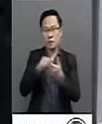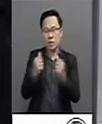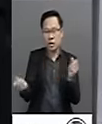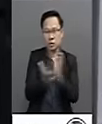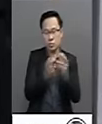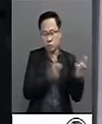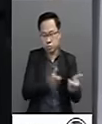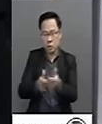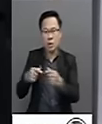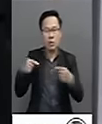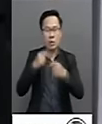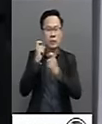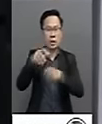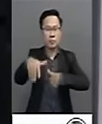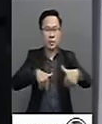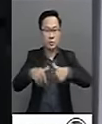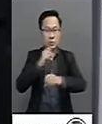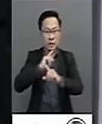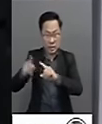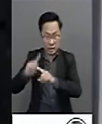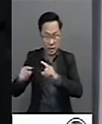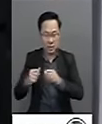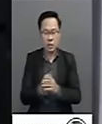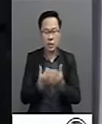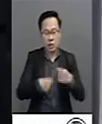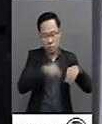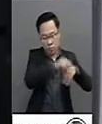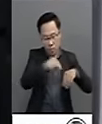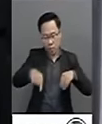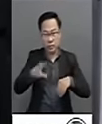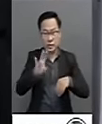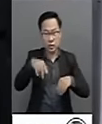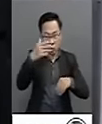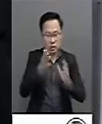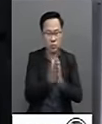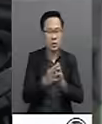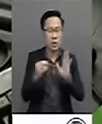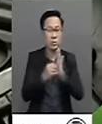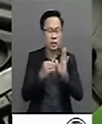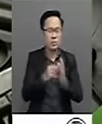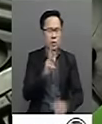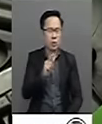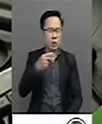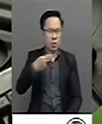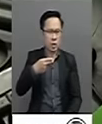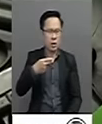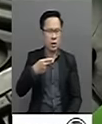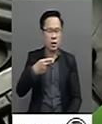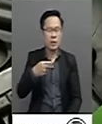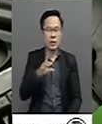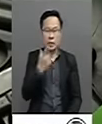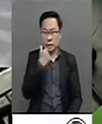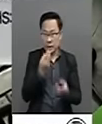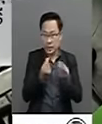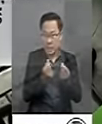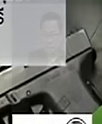ทรัพย์สินของพี่น้องประชาชนค่ะค่ะพื้นที่ที่ค้นก็มีทั้งหมด 7จุดด้วยกันนะคะก็คือย่านห้วยขวางดินแดงรามคำแหงและถนน